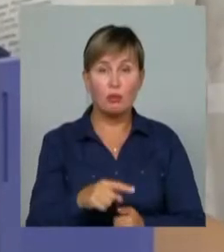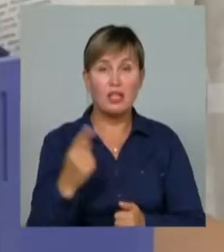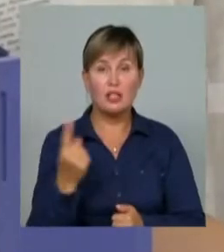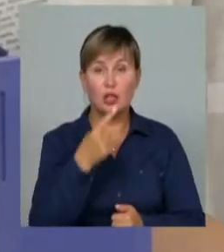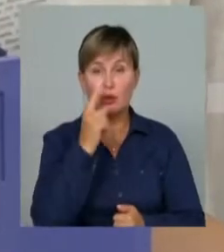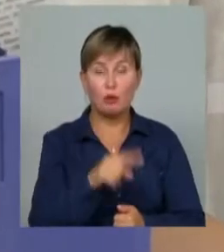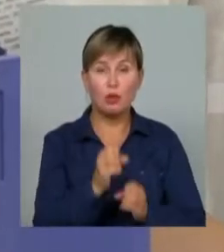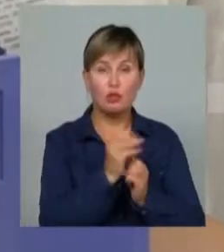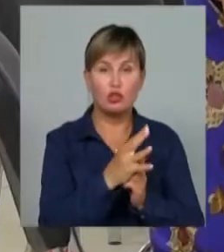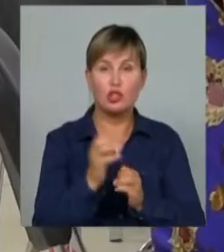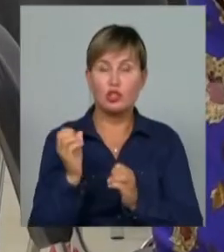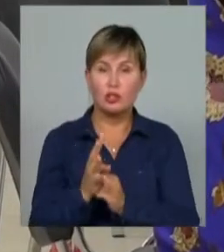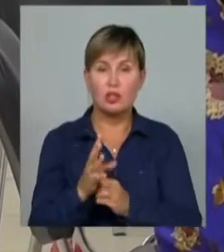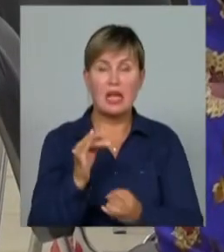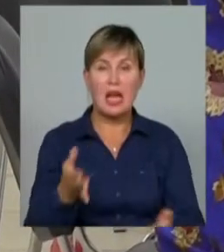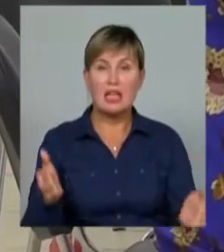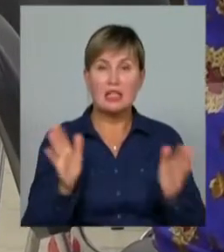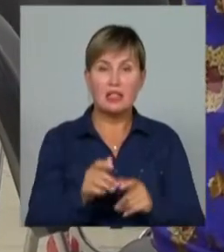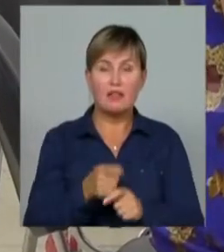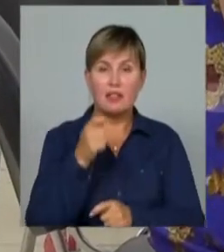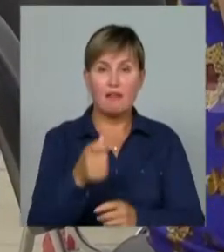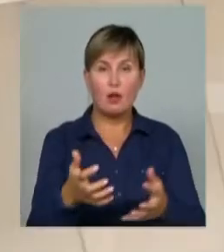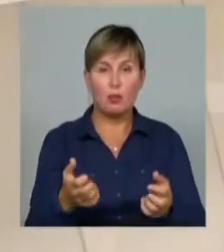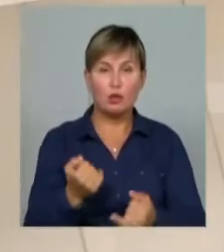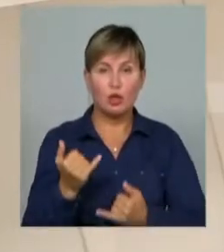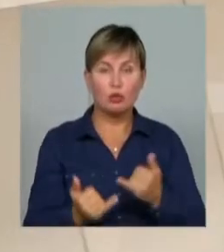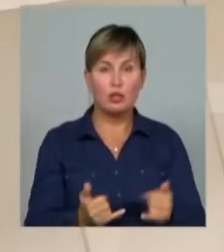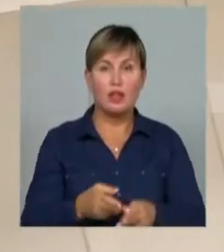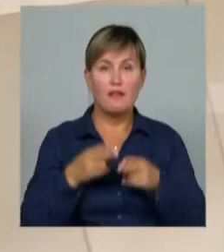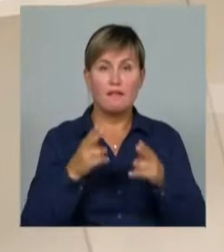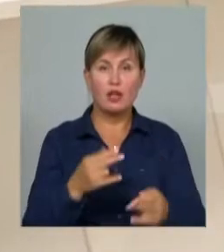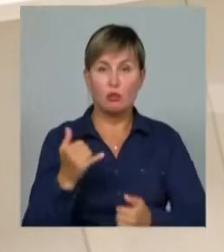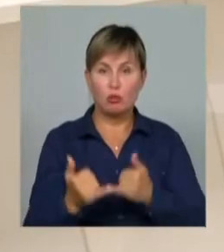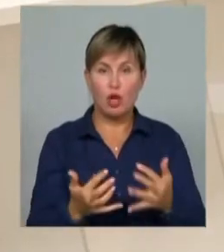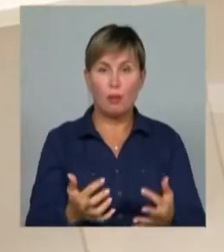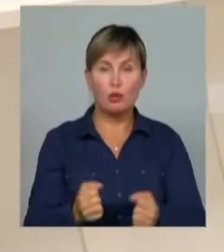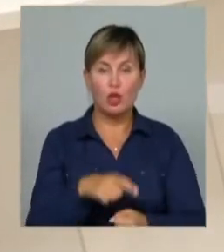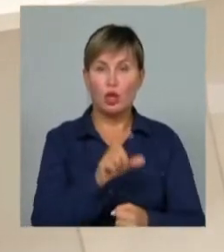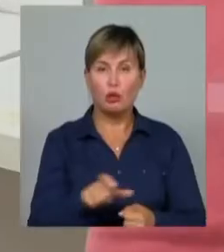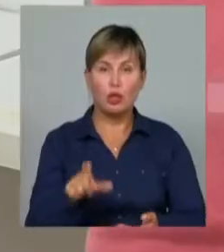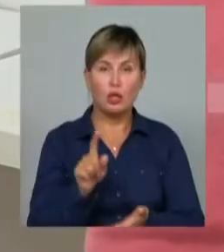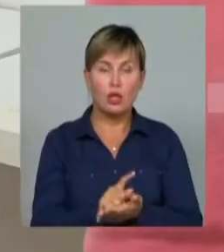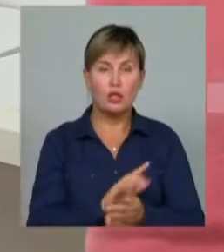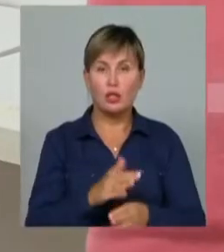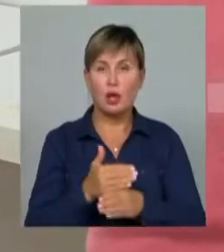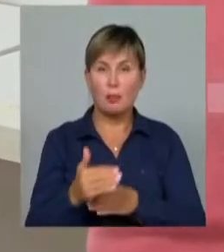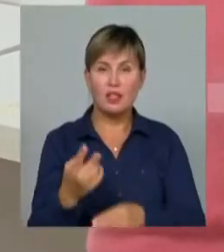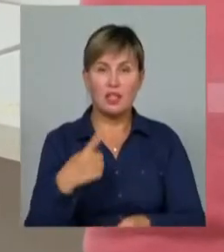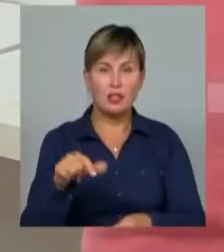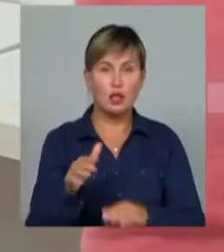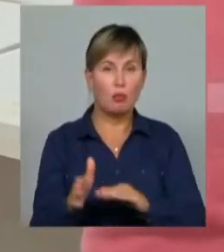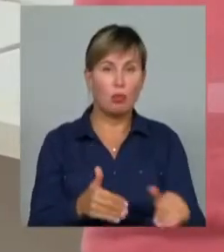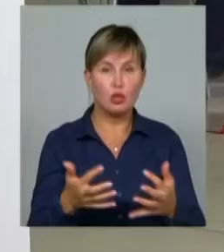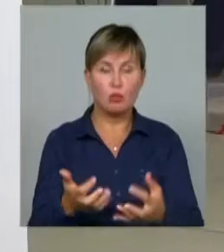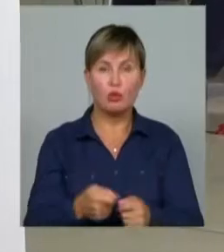колл-центра 1414 и оставить заявку на получение услуги. Выехать к услугополучателю сотрудники должны не позднее недели после